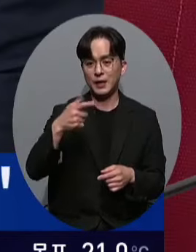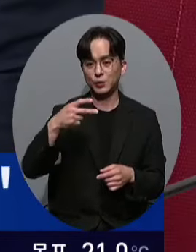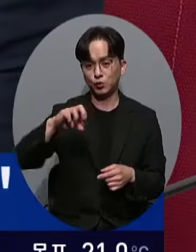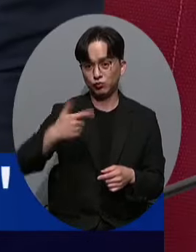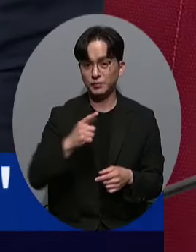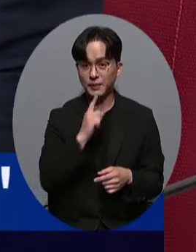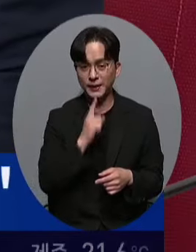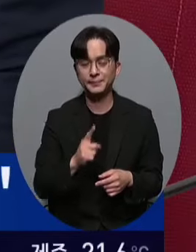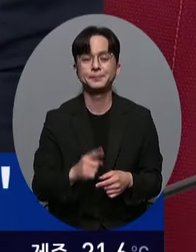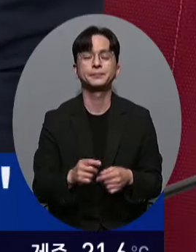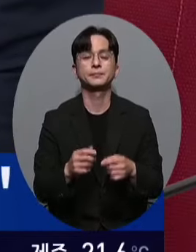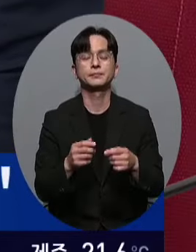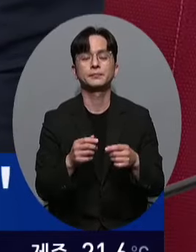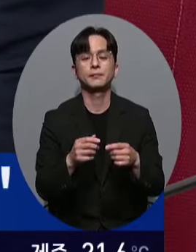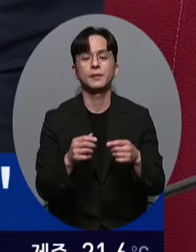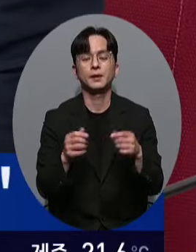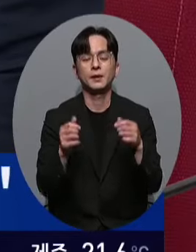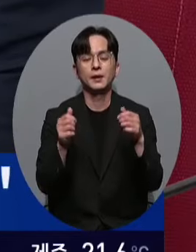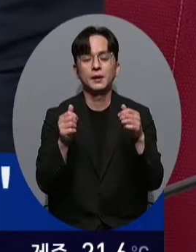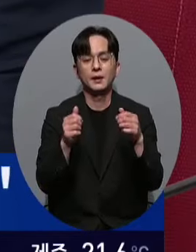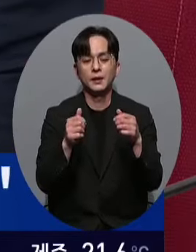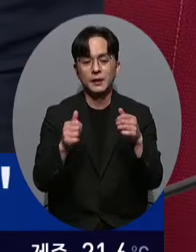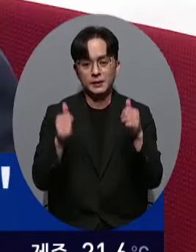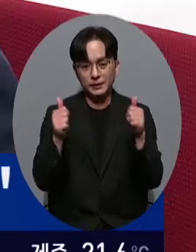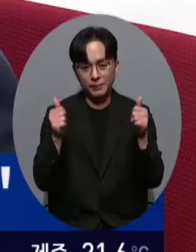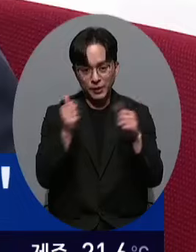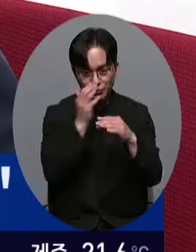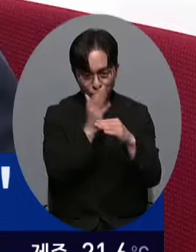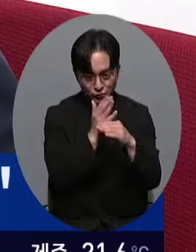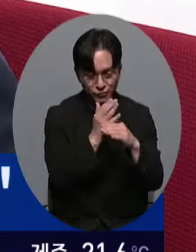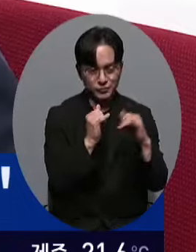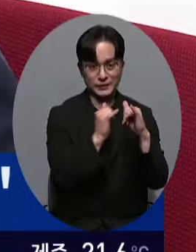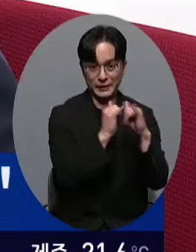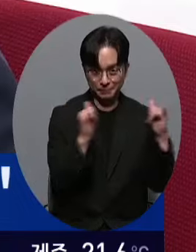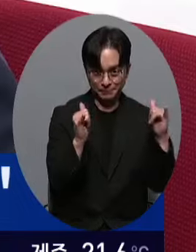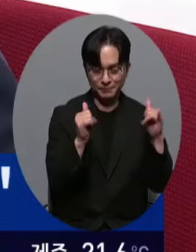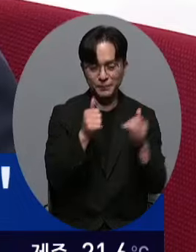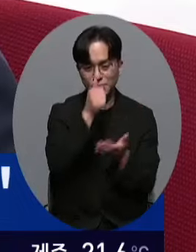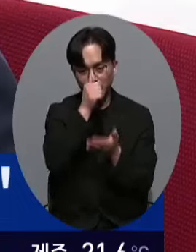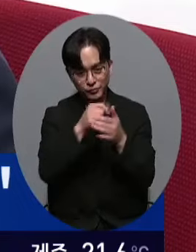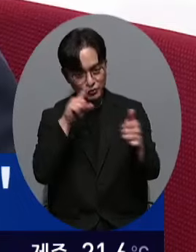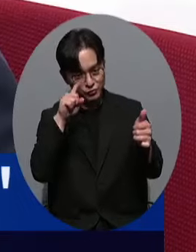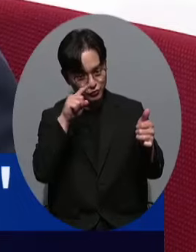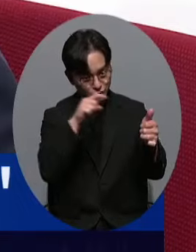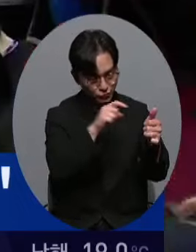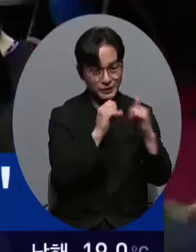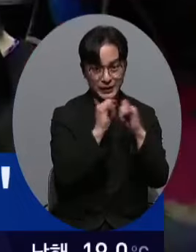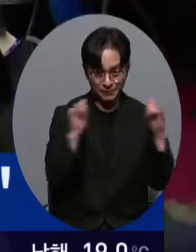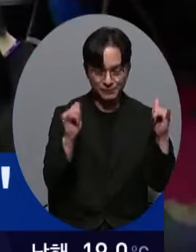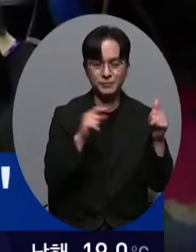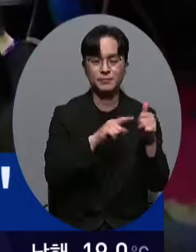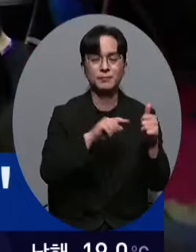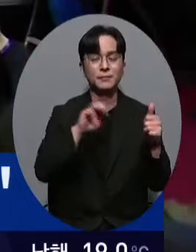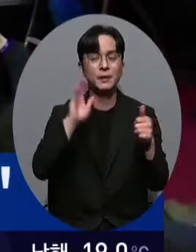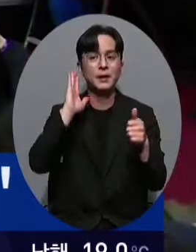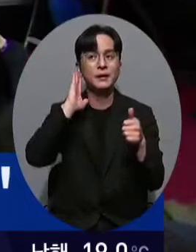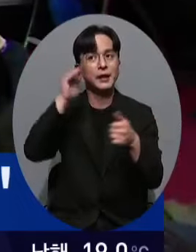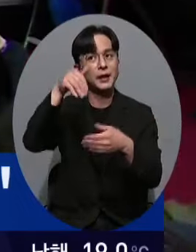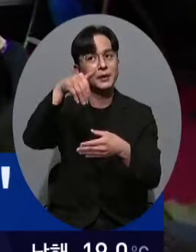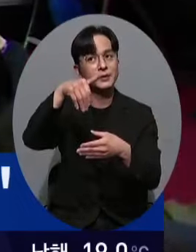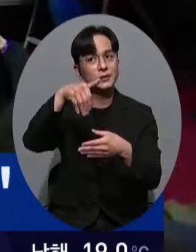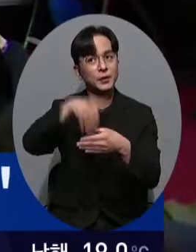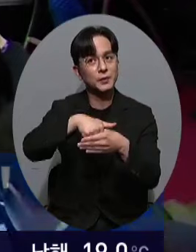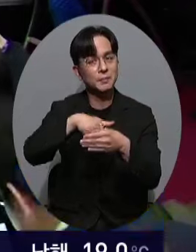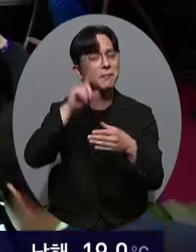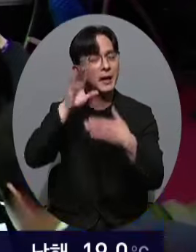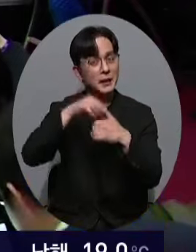된 경우 재판이 중단되는지 여부를 두고 학계에서 의견이 분분하다며 이재명 대표의 향후 대선 행보를